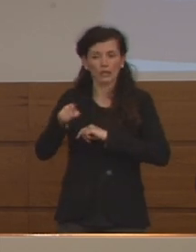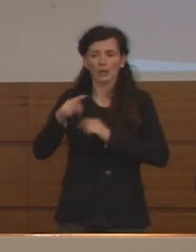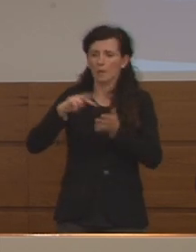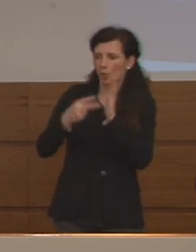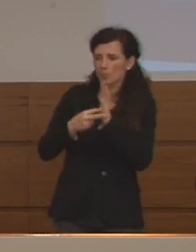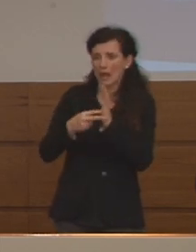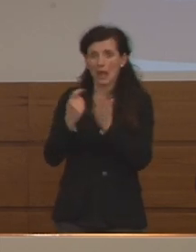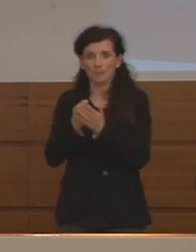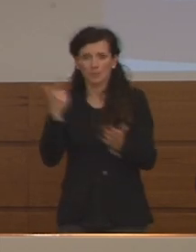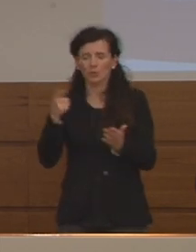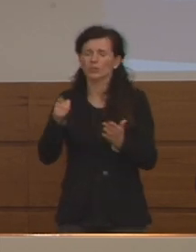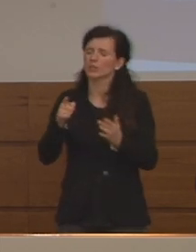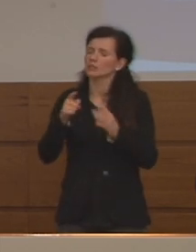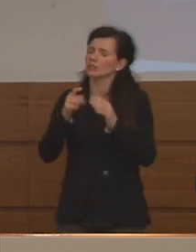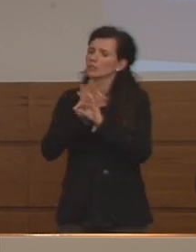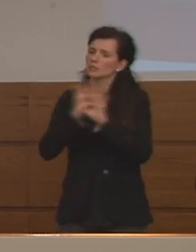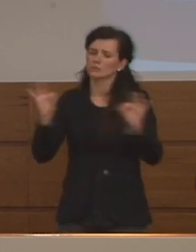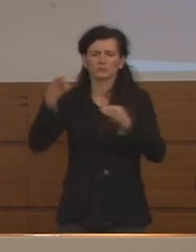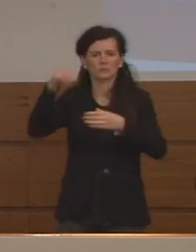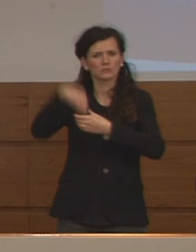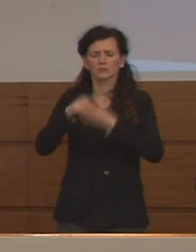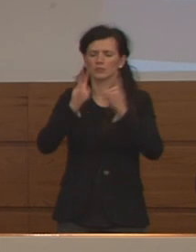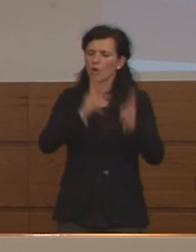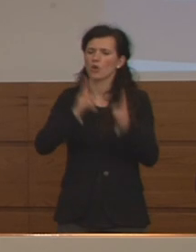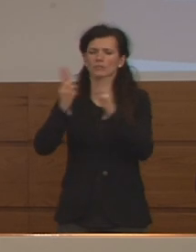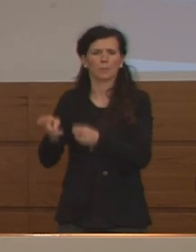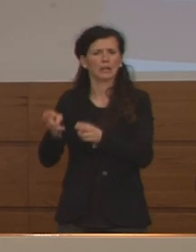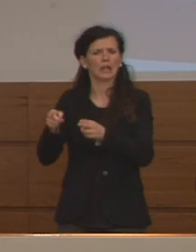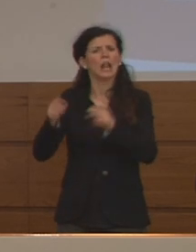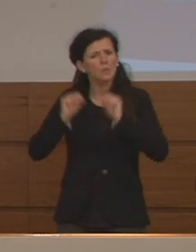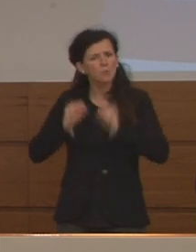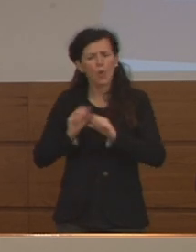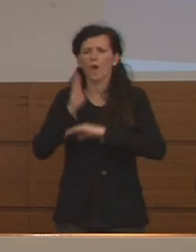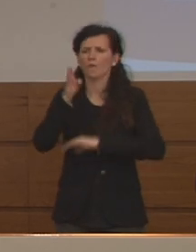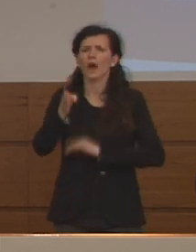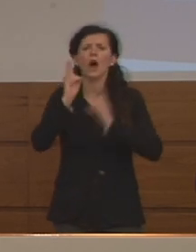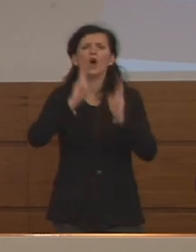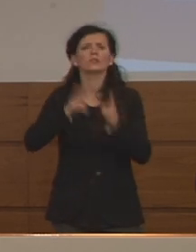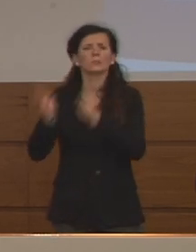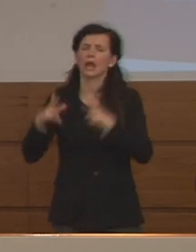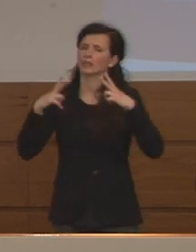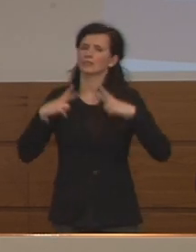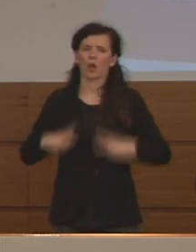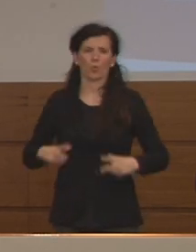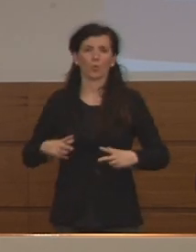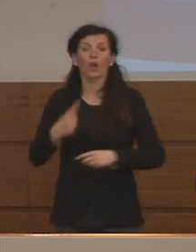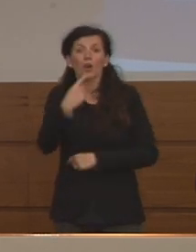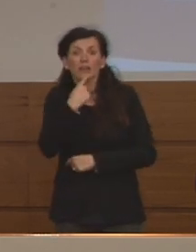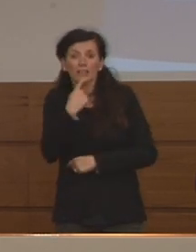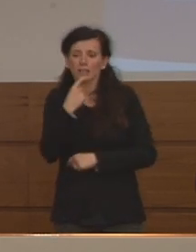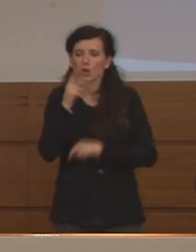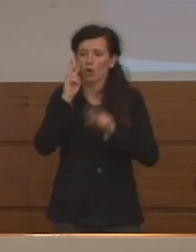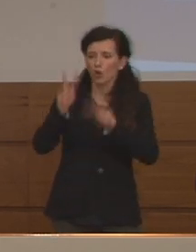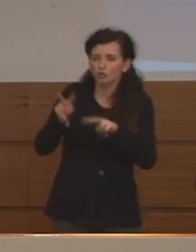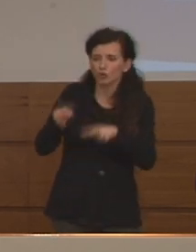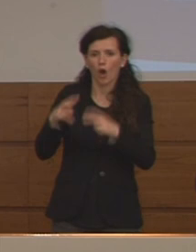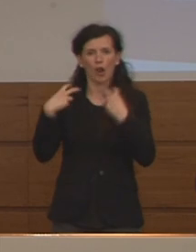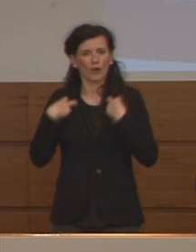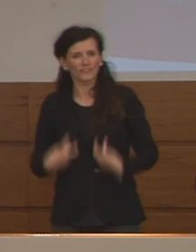garantita negli ospedali e si deve andare tranquillamente in ospedale quindi coloro che devono effettuare dei controlli